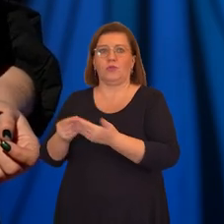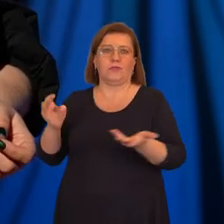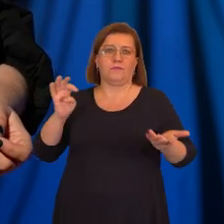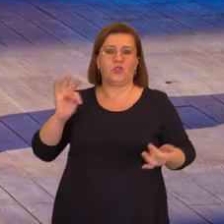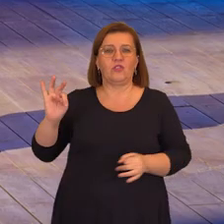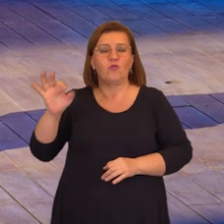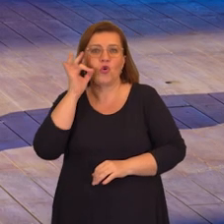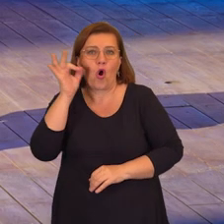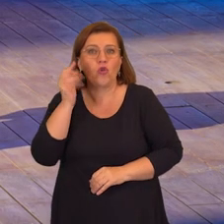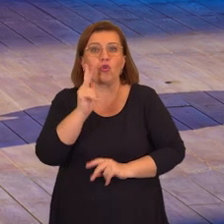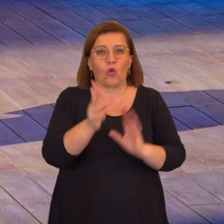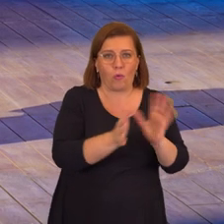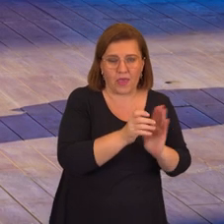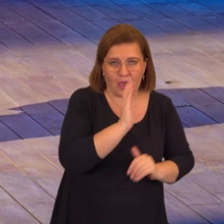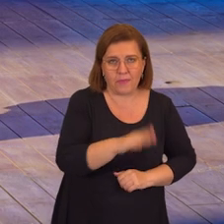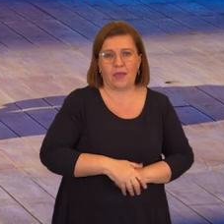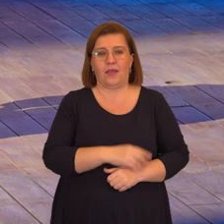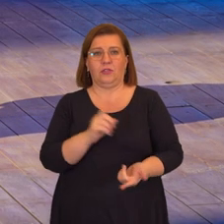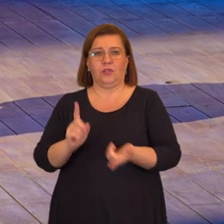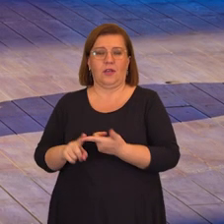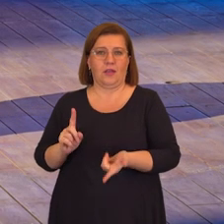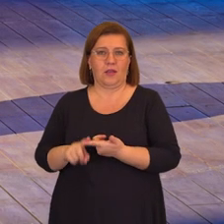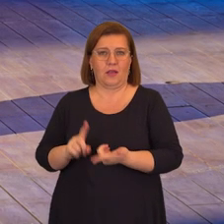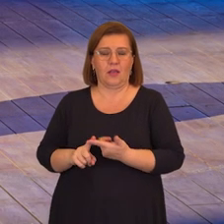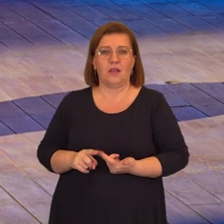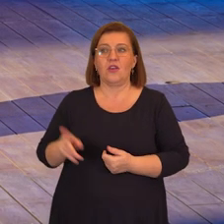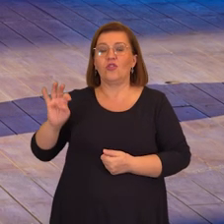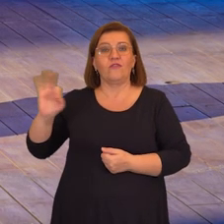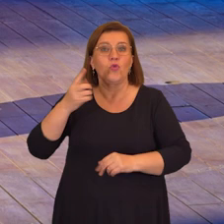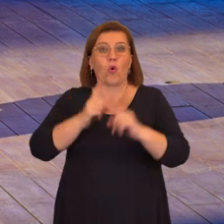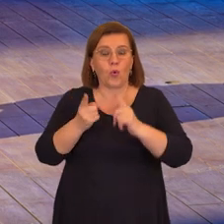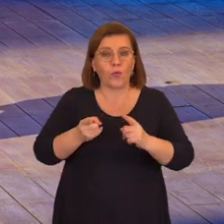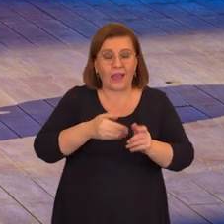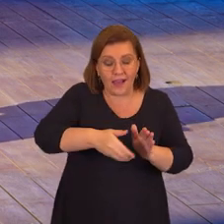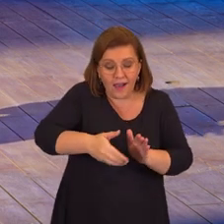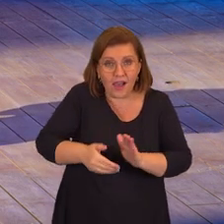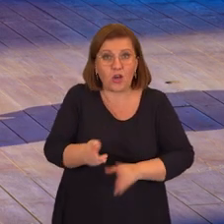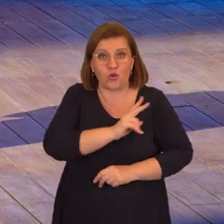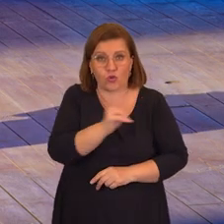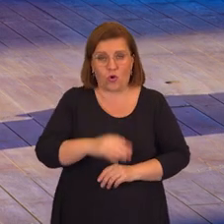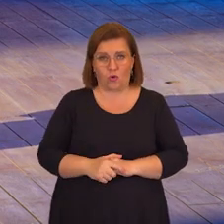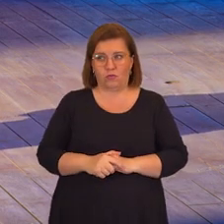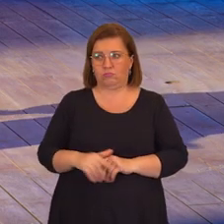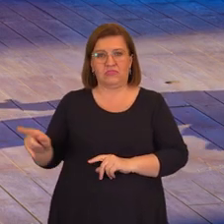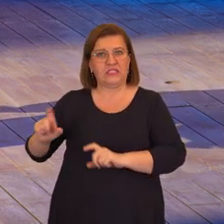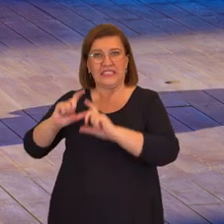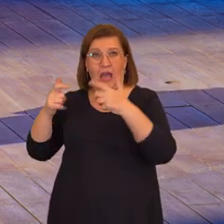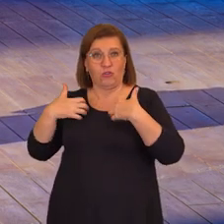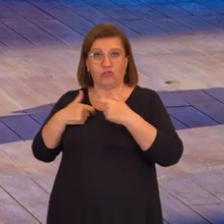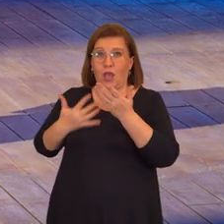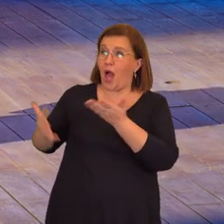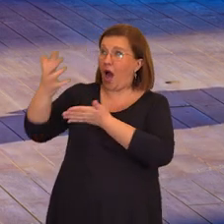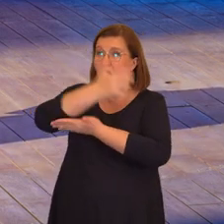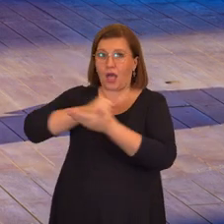kotem? Czy ktoś dalej będzie pielił mój ogródek? Całe życie zbieram książki. Kto się